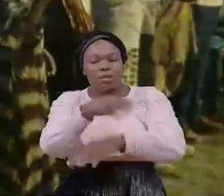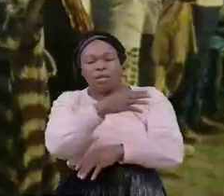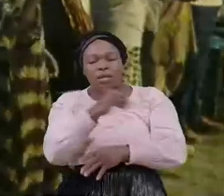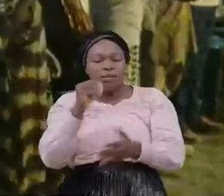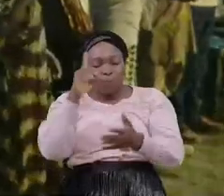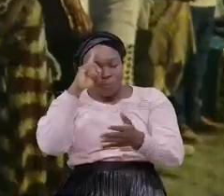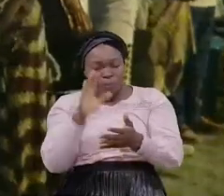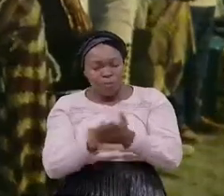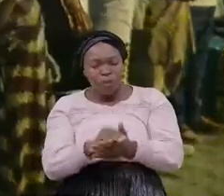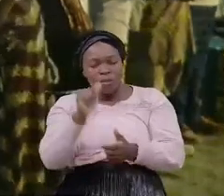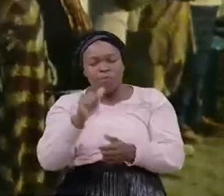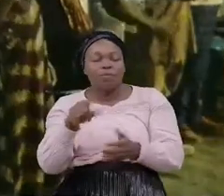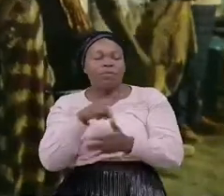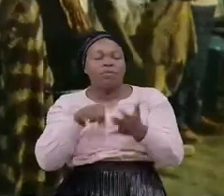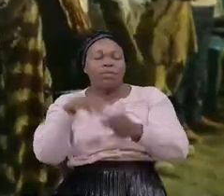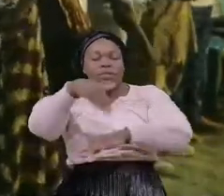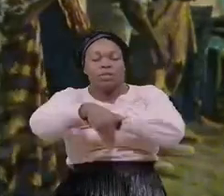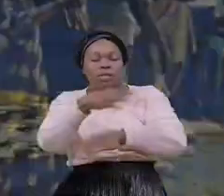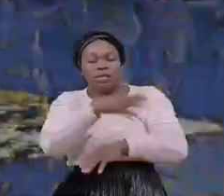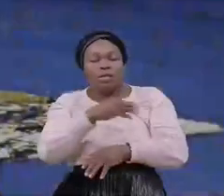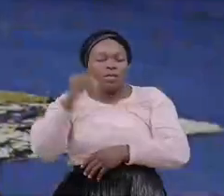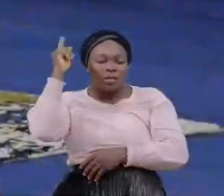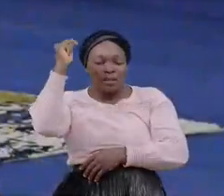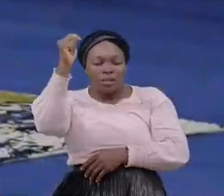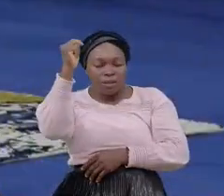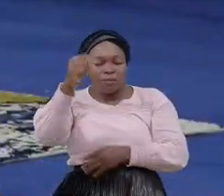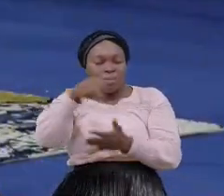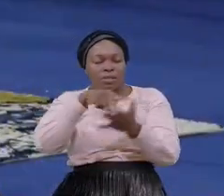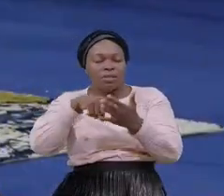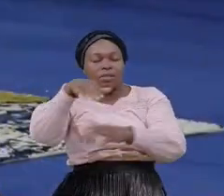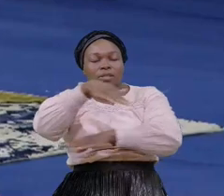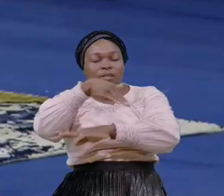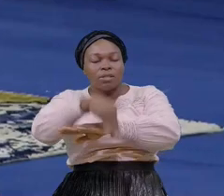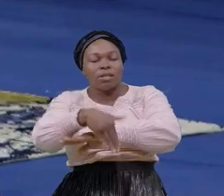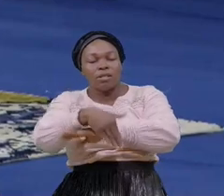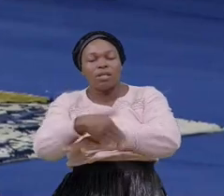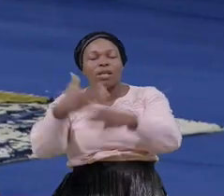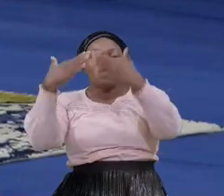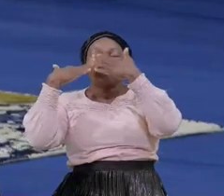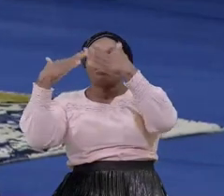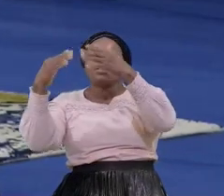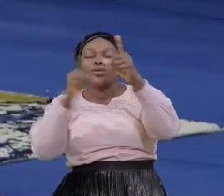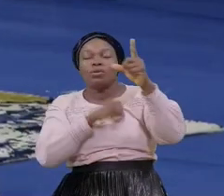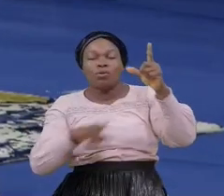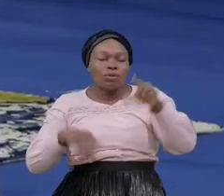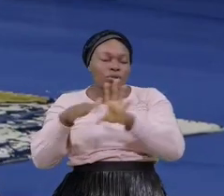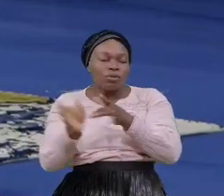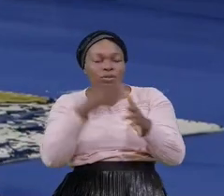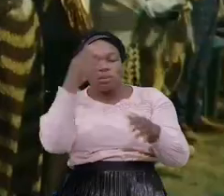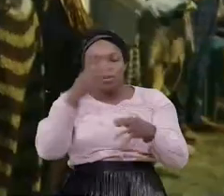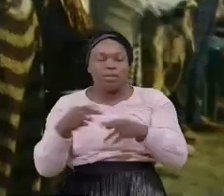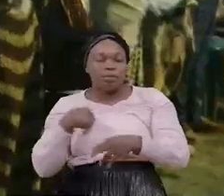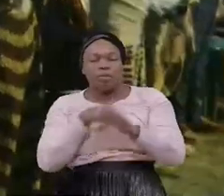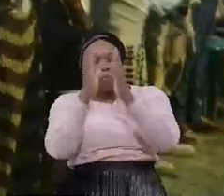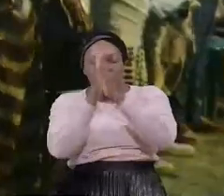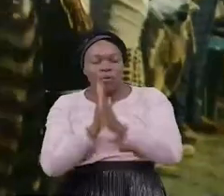soir. Vous allez donner votre témoignage ce soir. Merci Seigneur. Au nom de